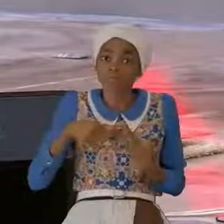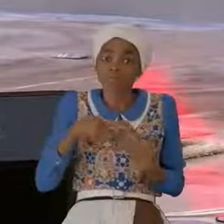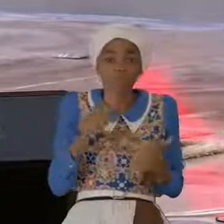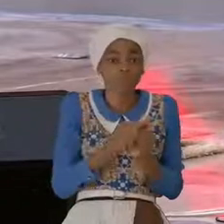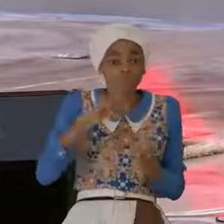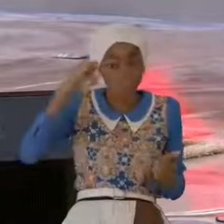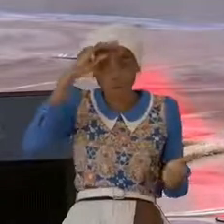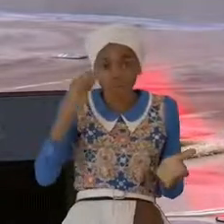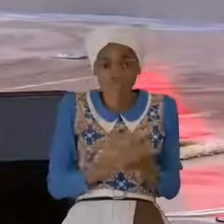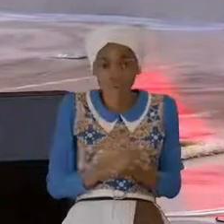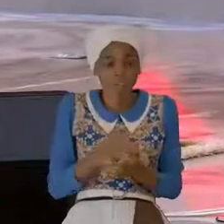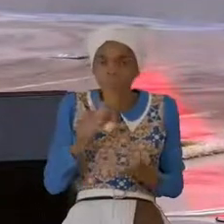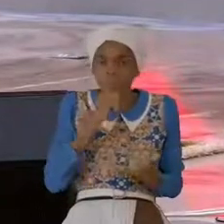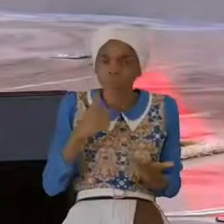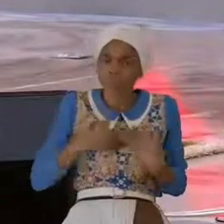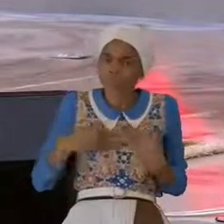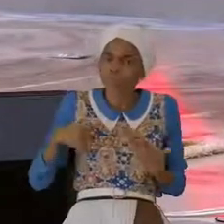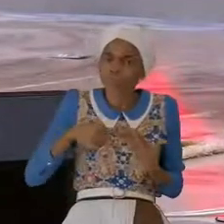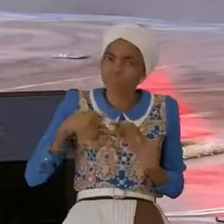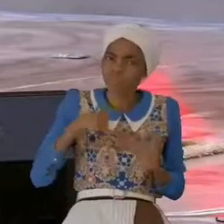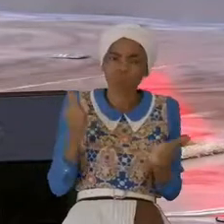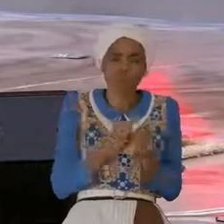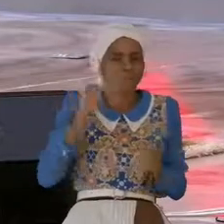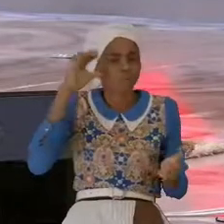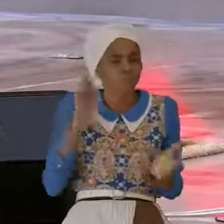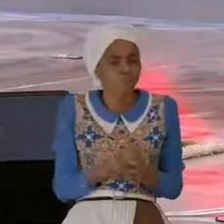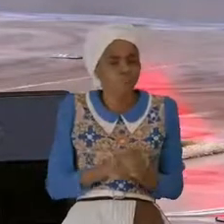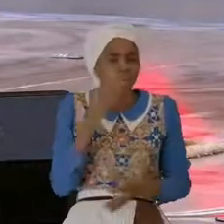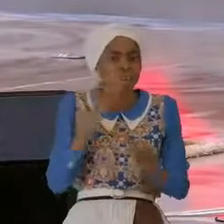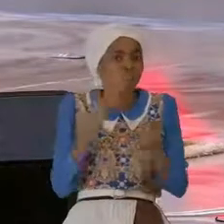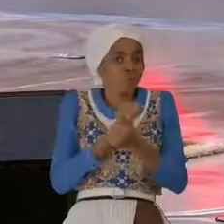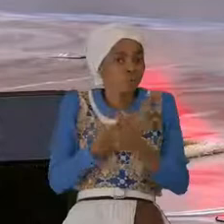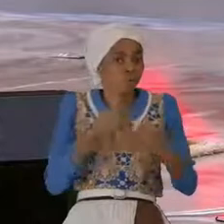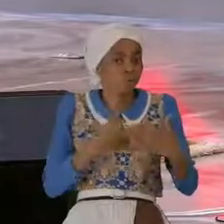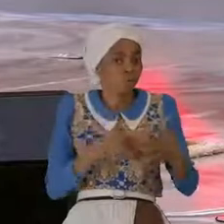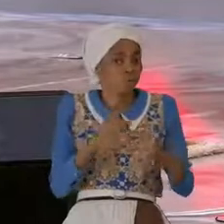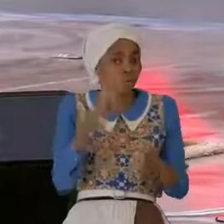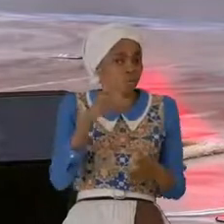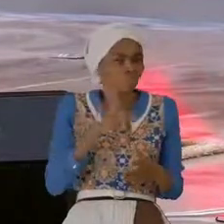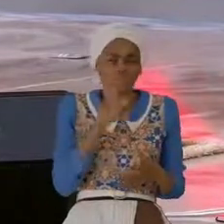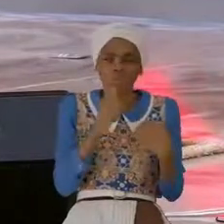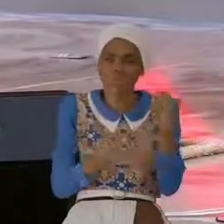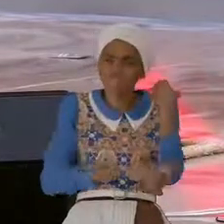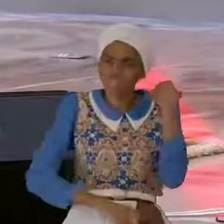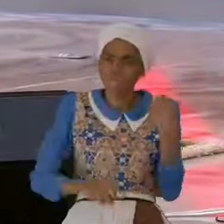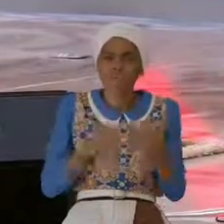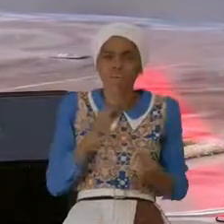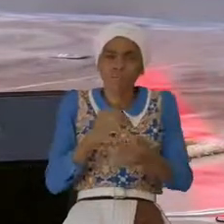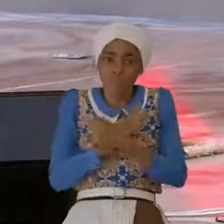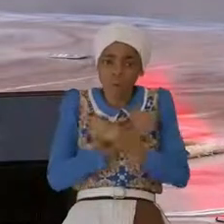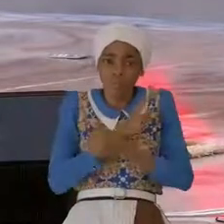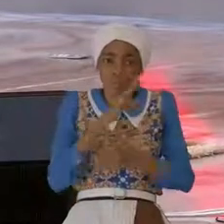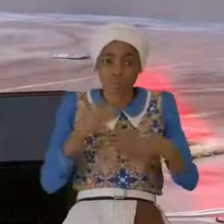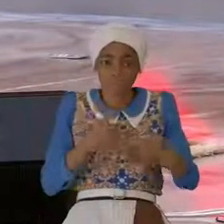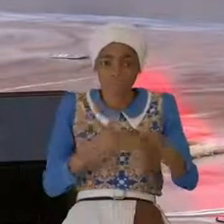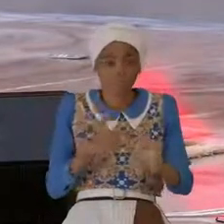commettre l'adultère avec sa femme. Si tu aimes ton voisin, tu ne vas pas le tuer. Si tu aimes ton voisin, tu ne vas pas